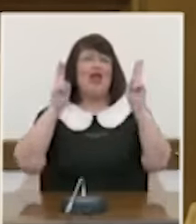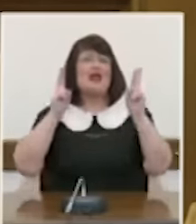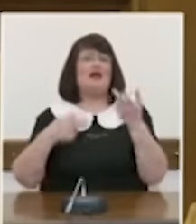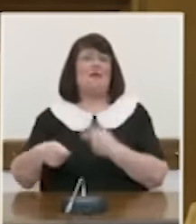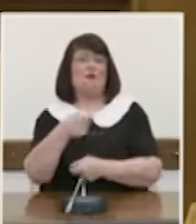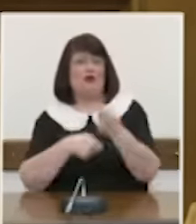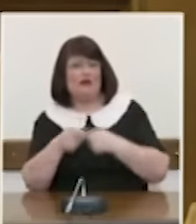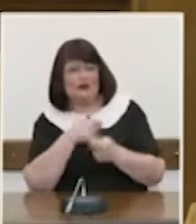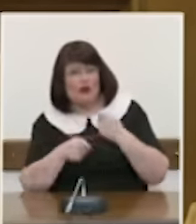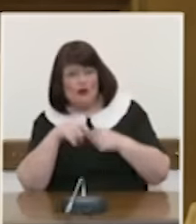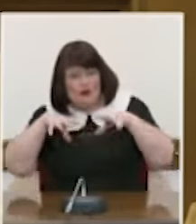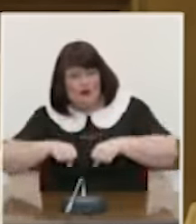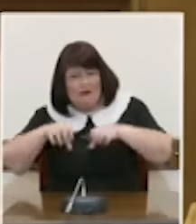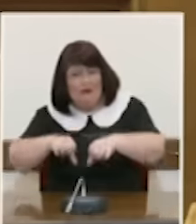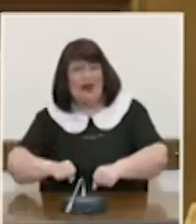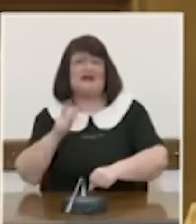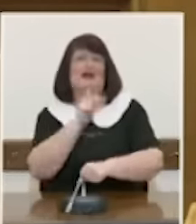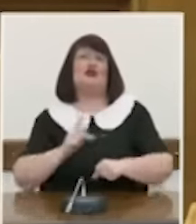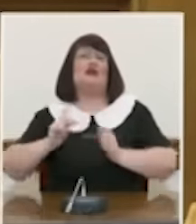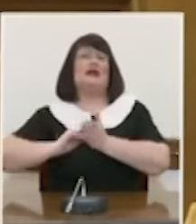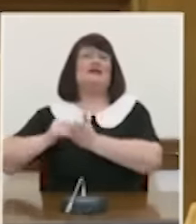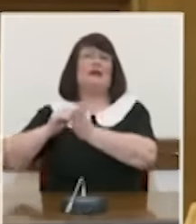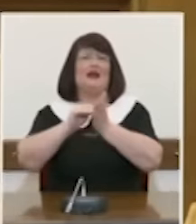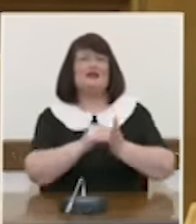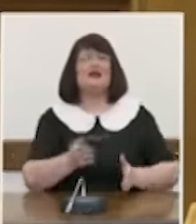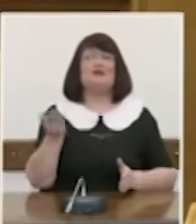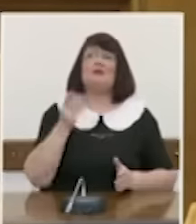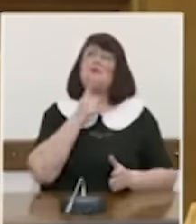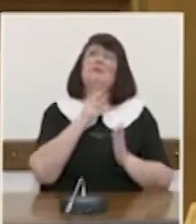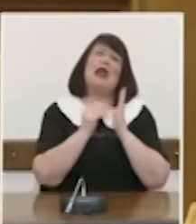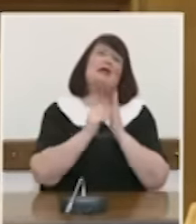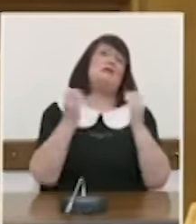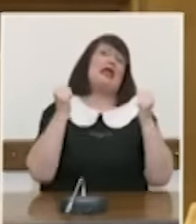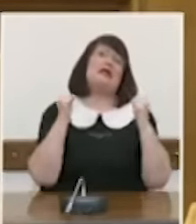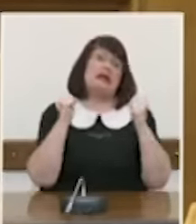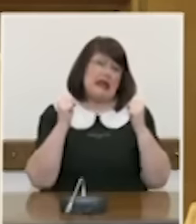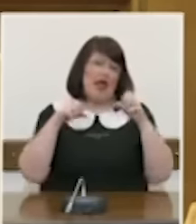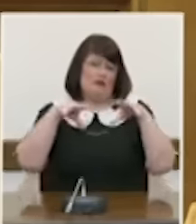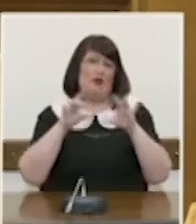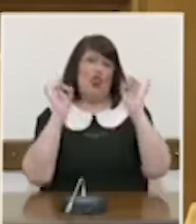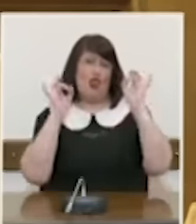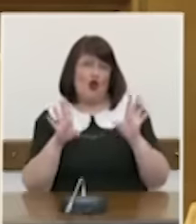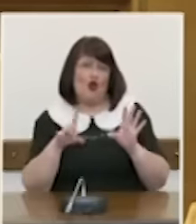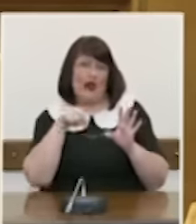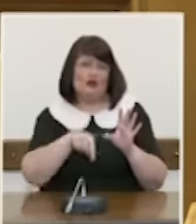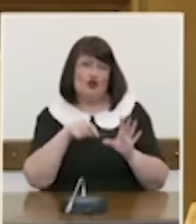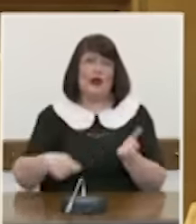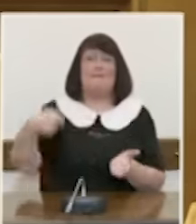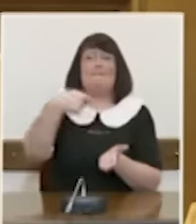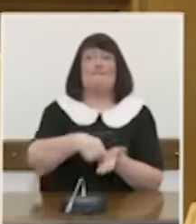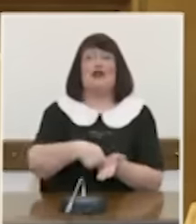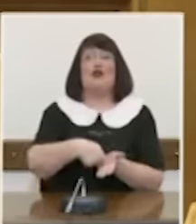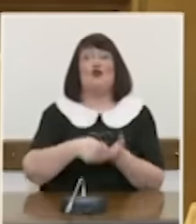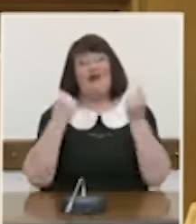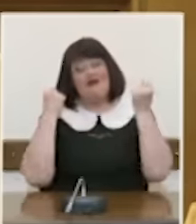εμπορευματοποίηση κοινωνικών υπηρεσιών που πριν ήταν δωρεάν, η οποία προσθέτει ένα ακόμα βάρος στο λαϊκό